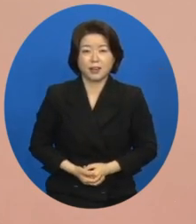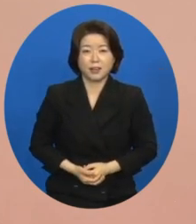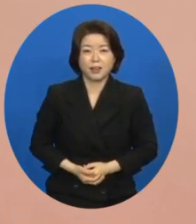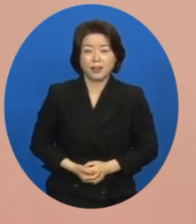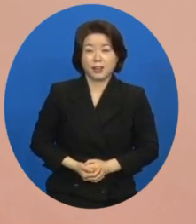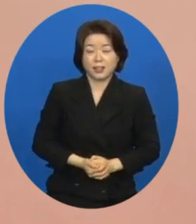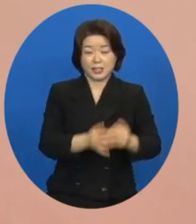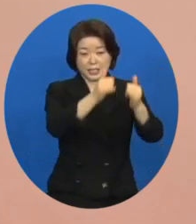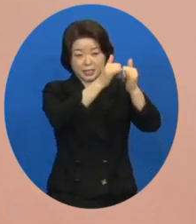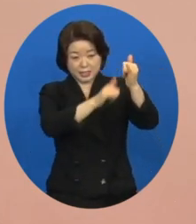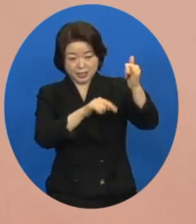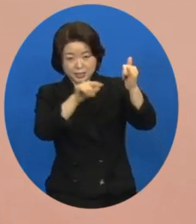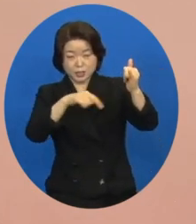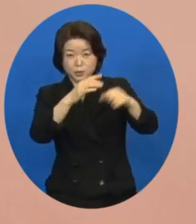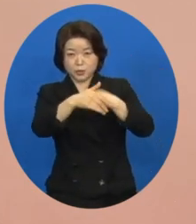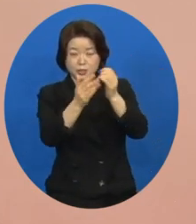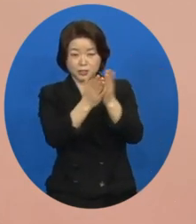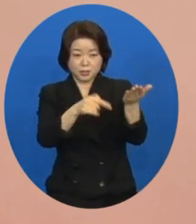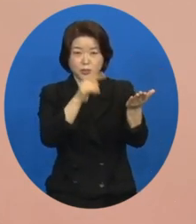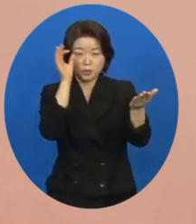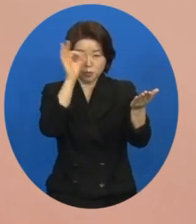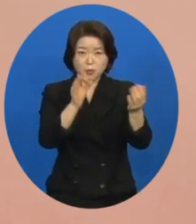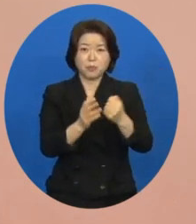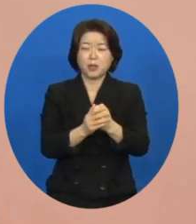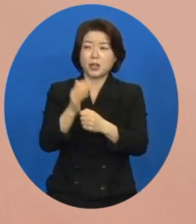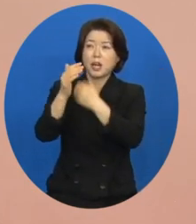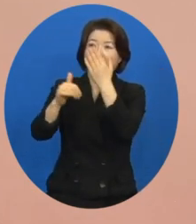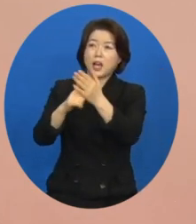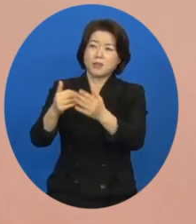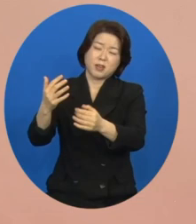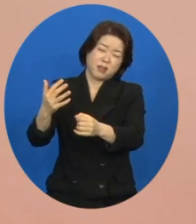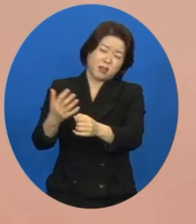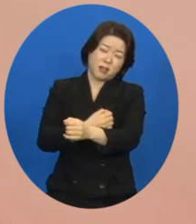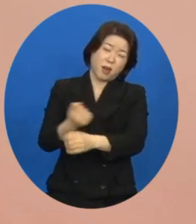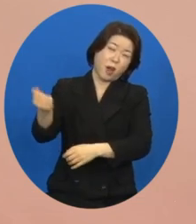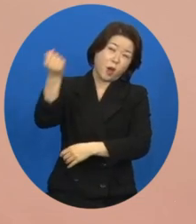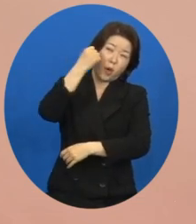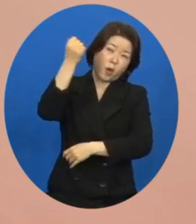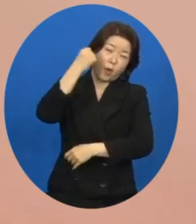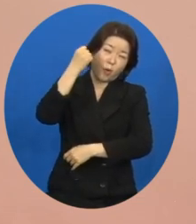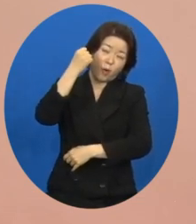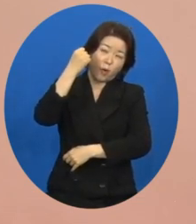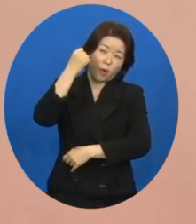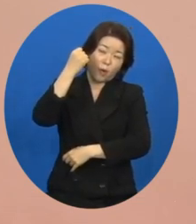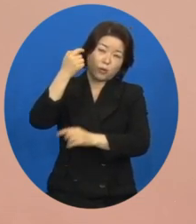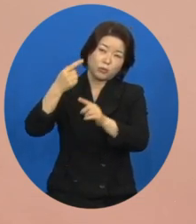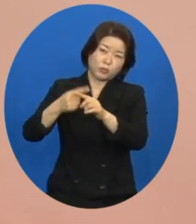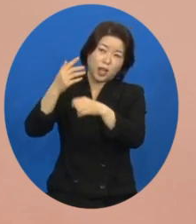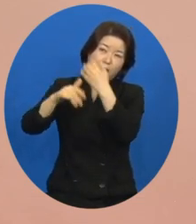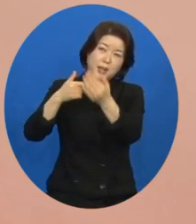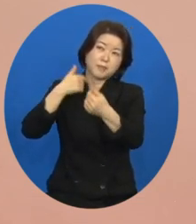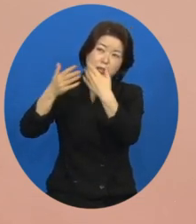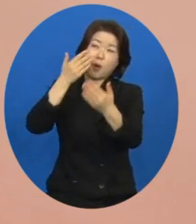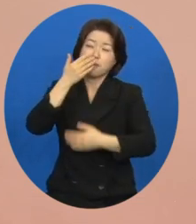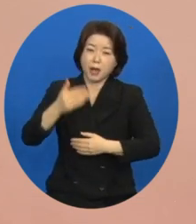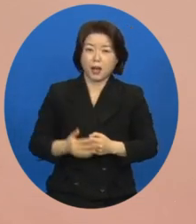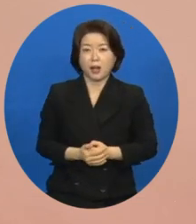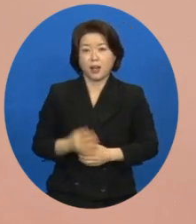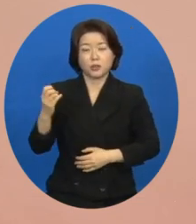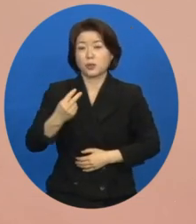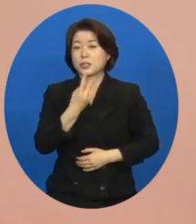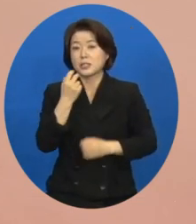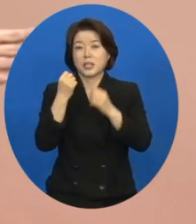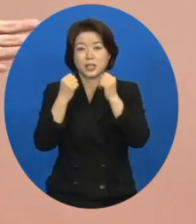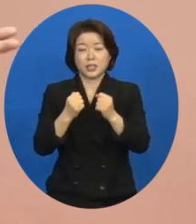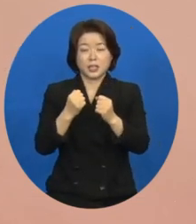역사 속에 성경을 보게 되면 하나님이 엄청 맞으면서 살아계심을 체험할 수도 있고 또 살아계신 하나님을